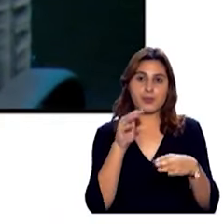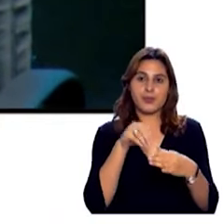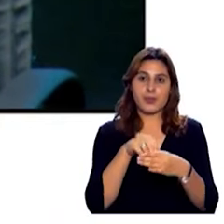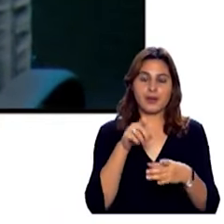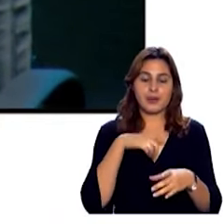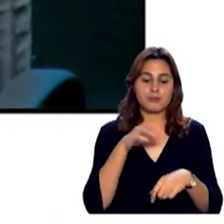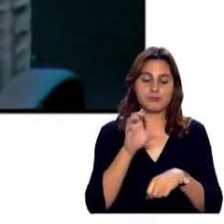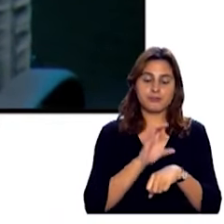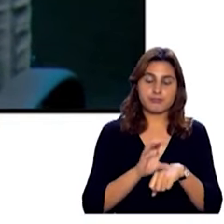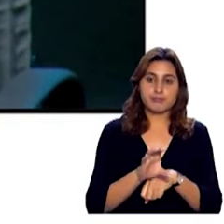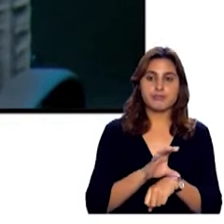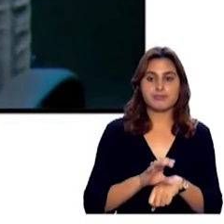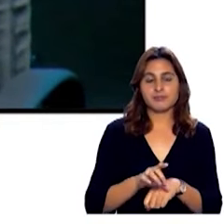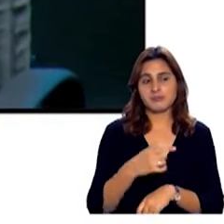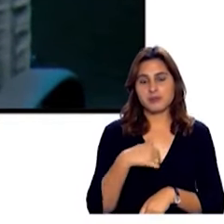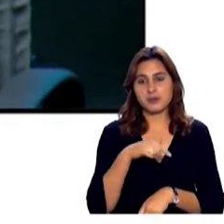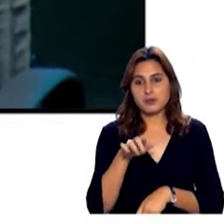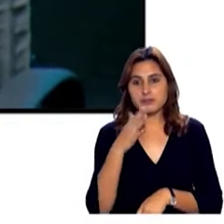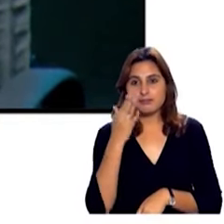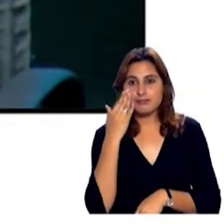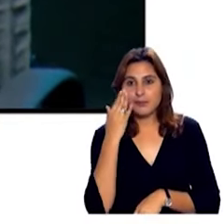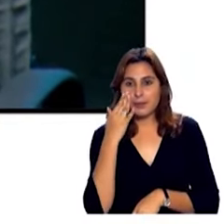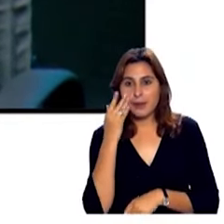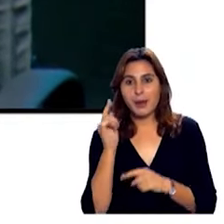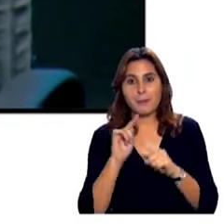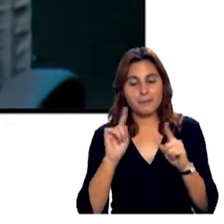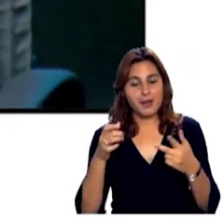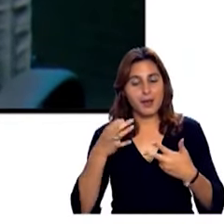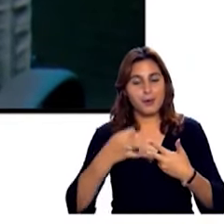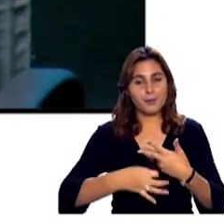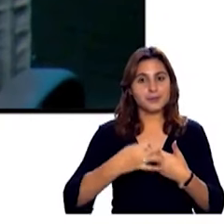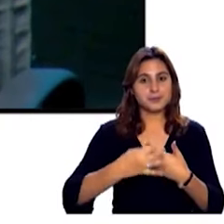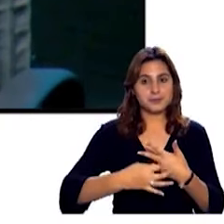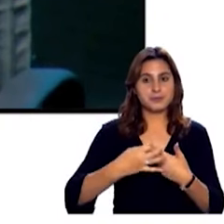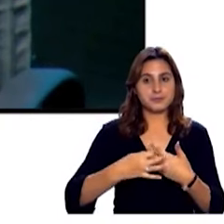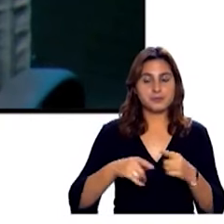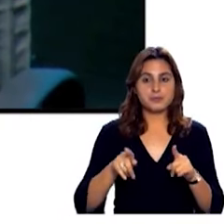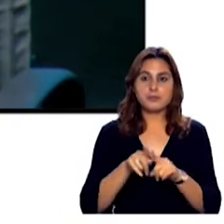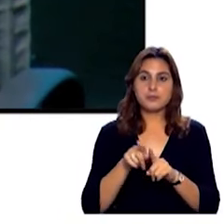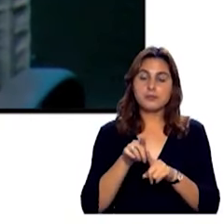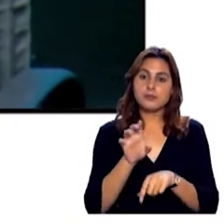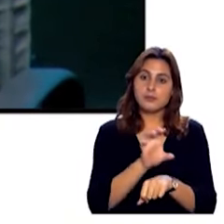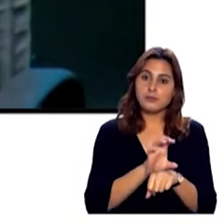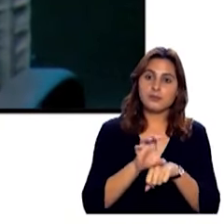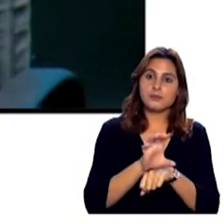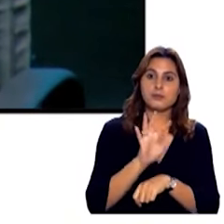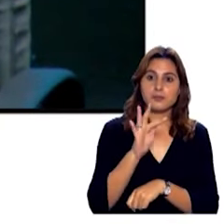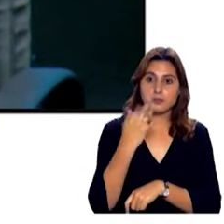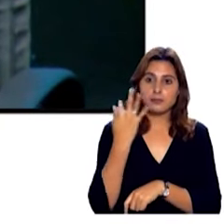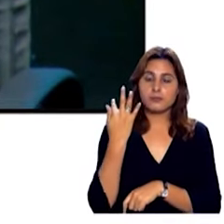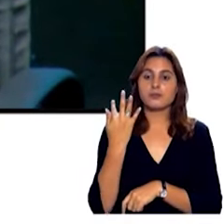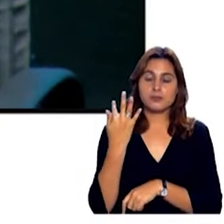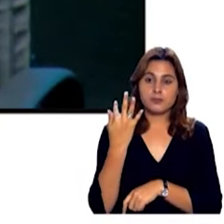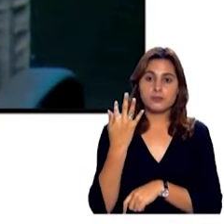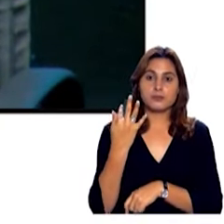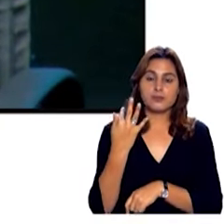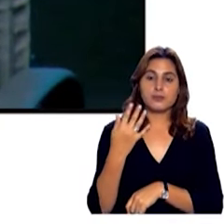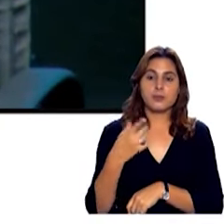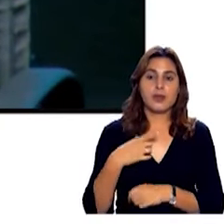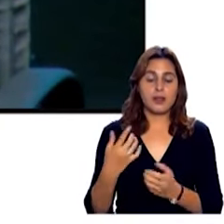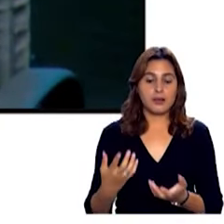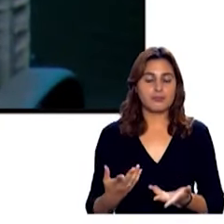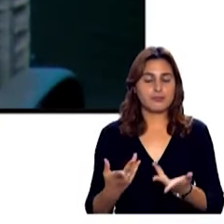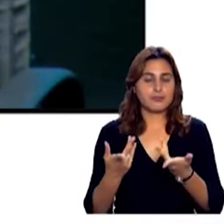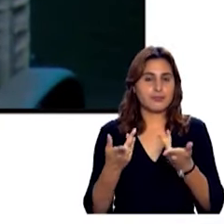mais le pouvoir judiciaire dans la constitution française n'est pas qualifié de pouvoir Il est qualifié